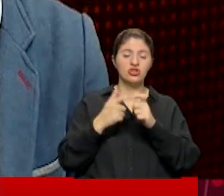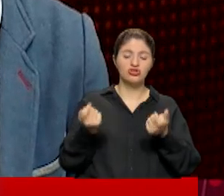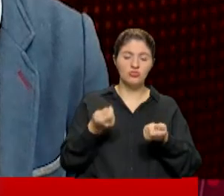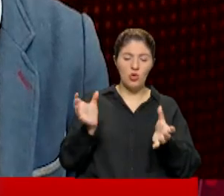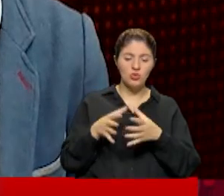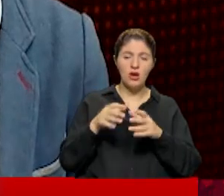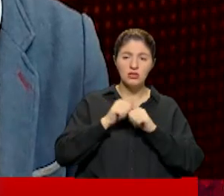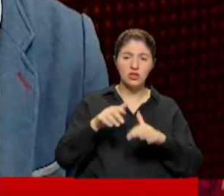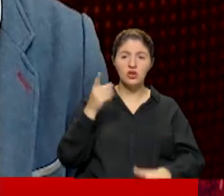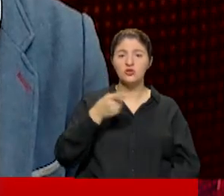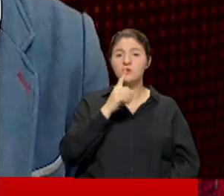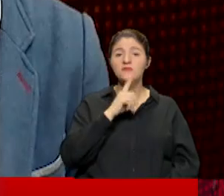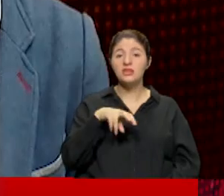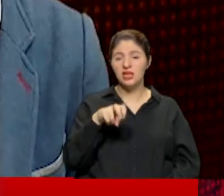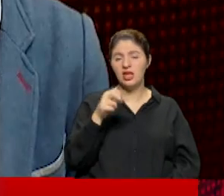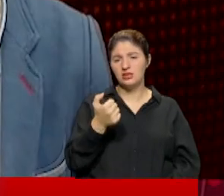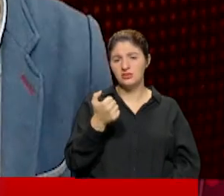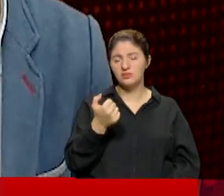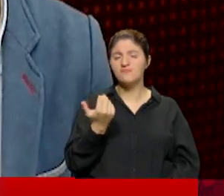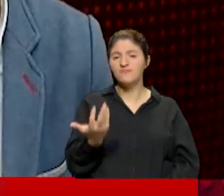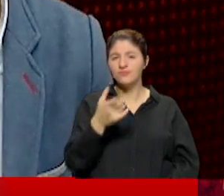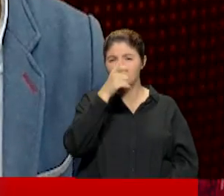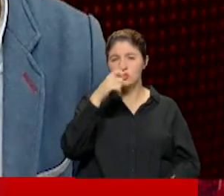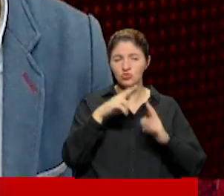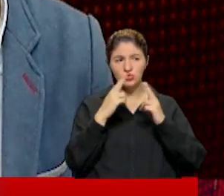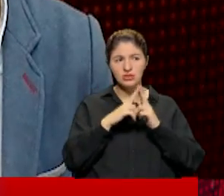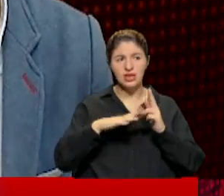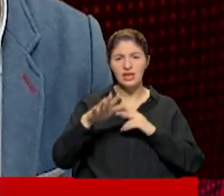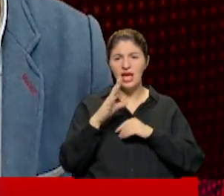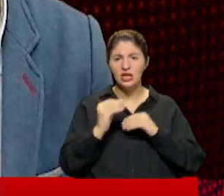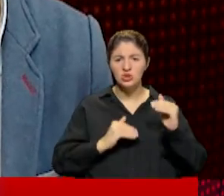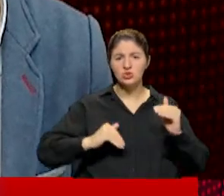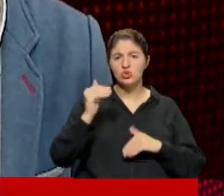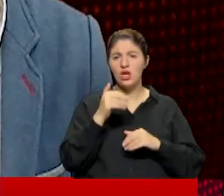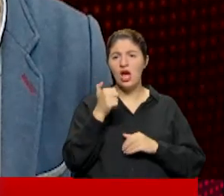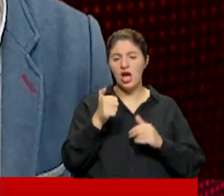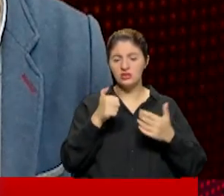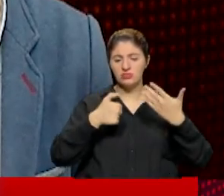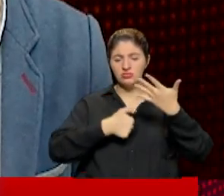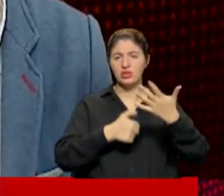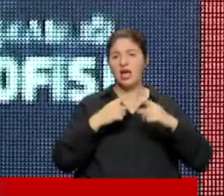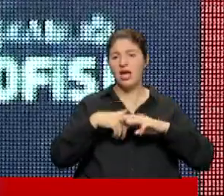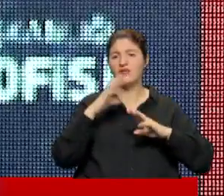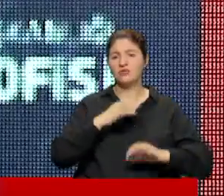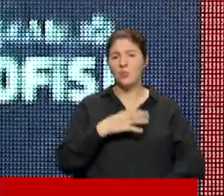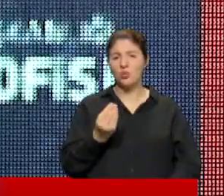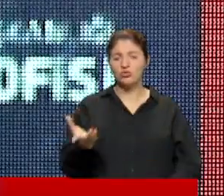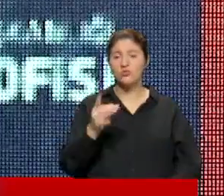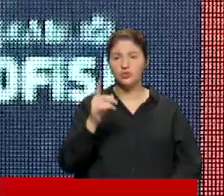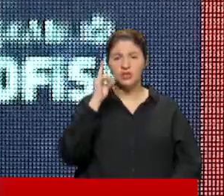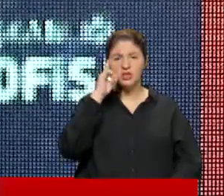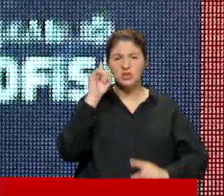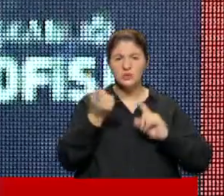yayınladığı enflasyon % 1886 düzeyinde Türkiye dünyadaki en yüksek 6 enflasyona sahip oldu bu sinsi